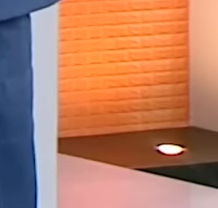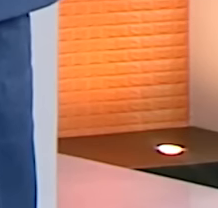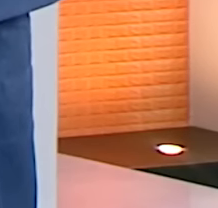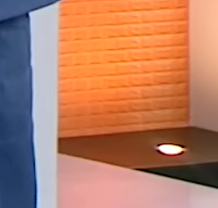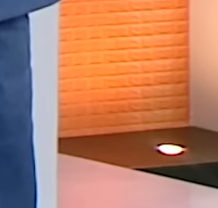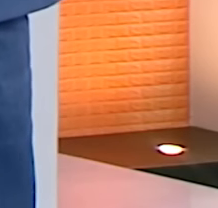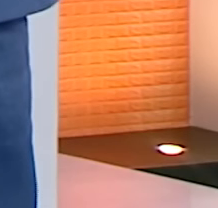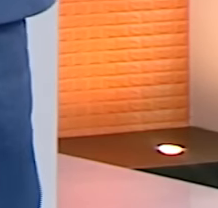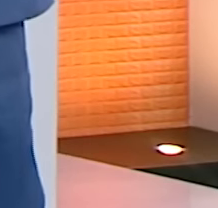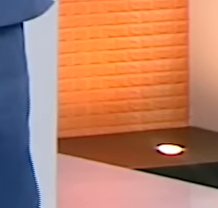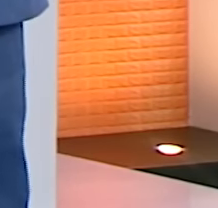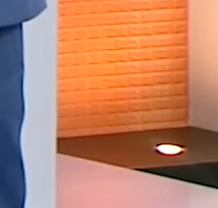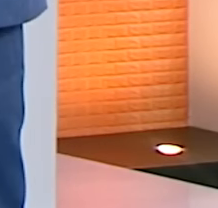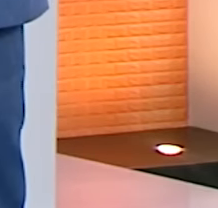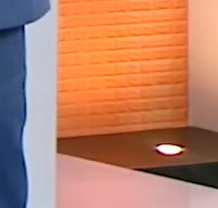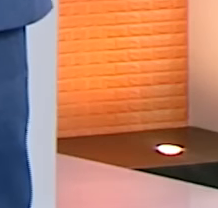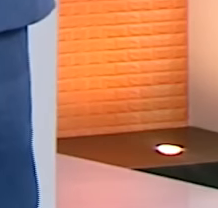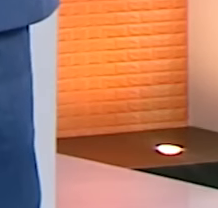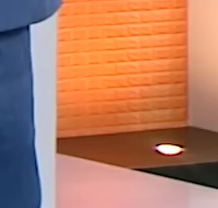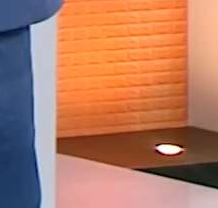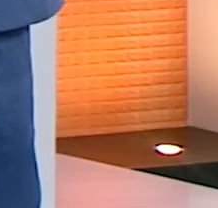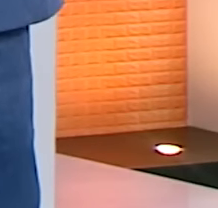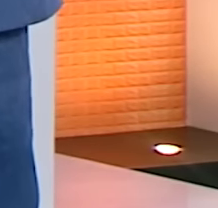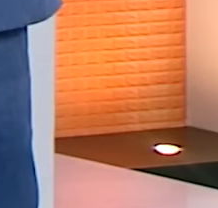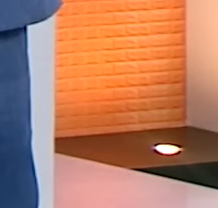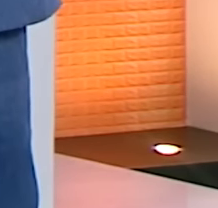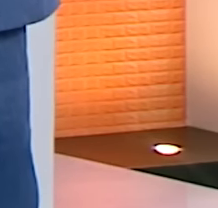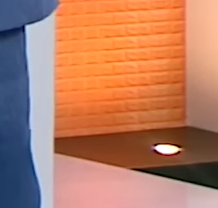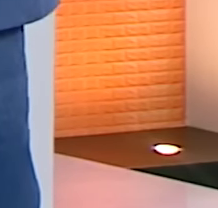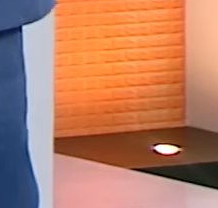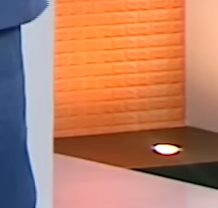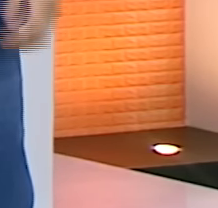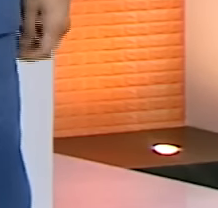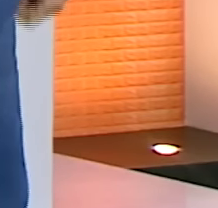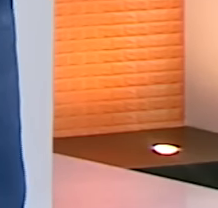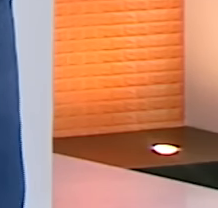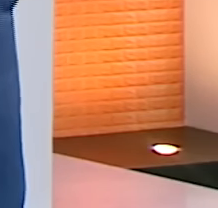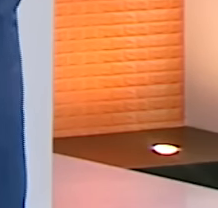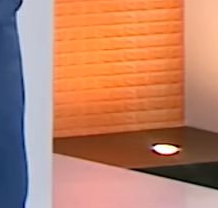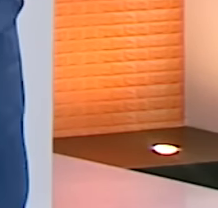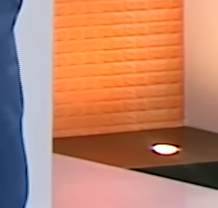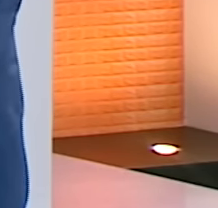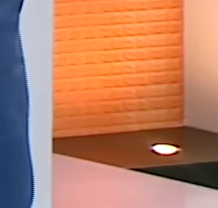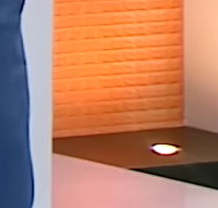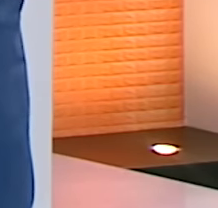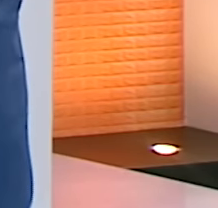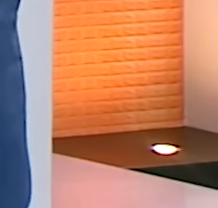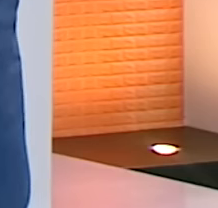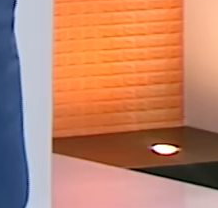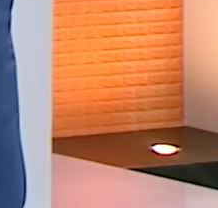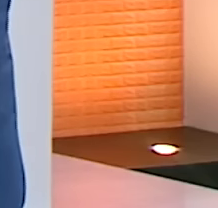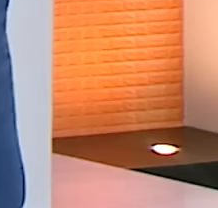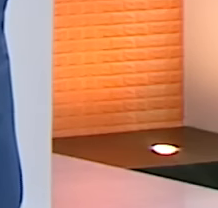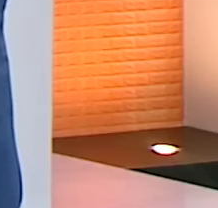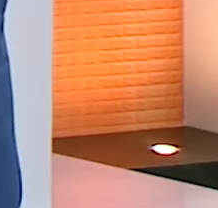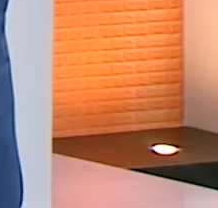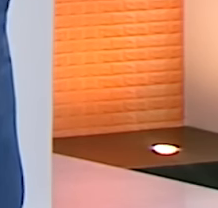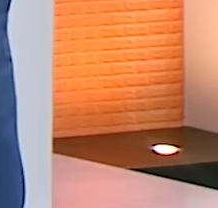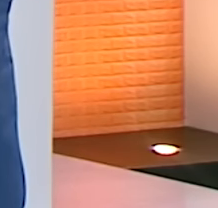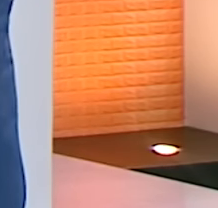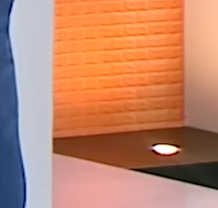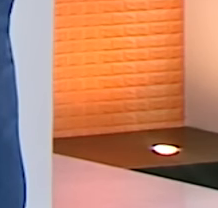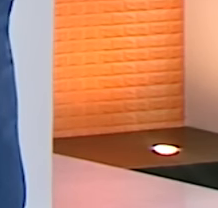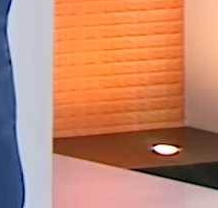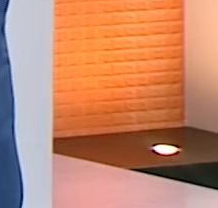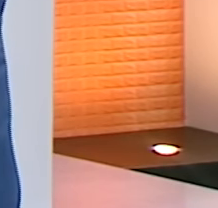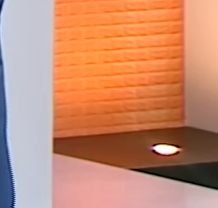Igan mauna ka sa mga balita mag-subscribe sa GMA integrated news sa YouTube sa mga kapuso abroad subaybayan niyo kami